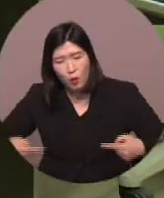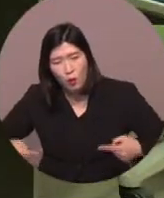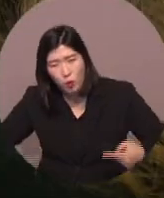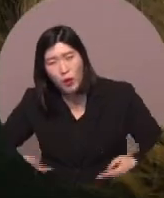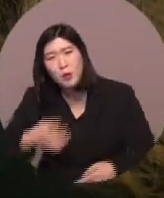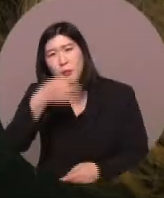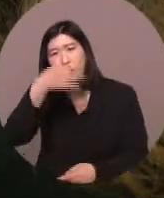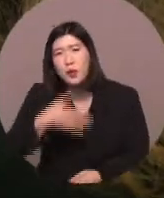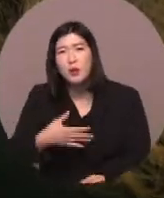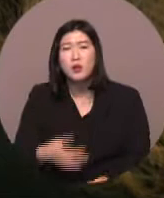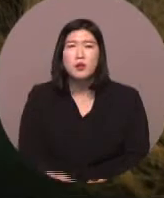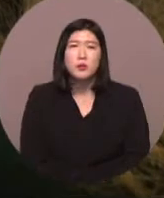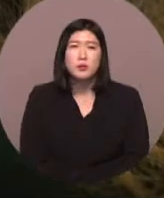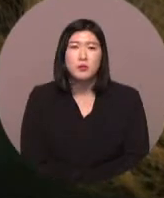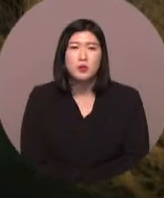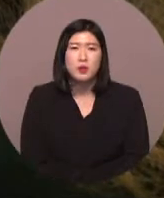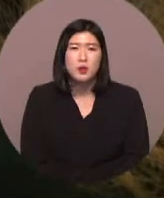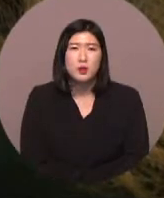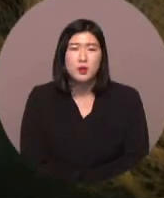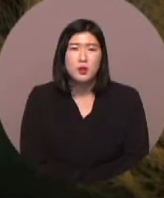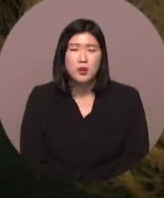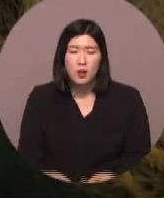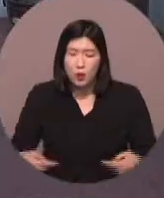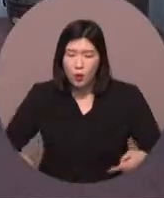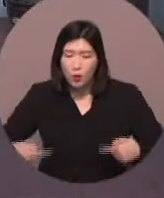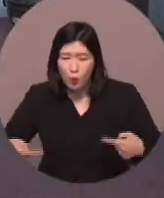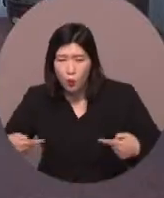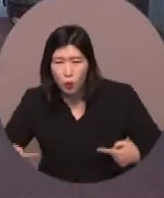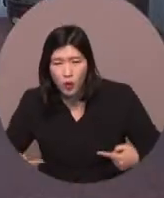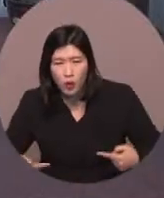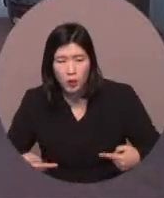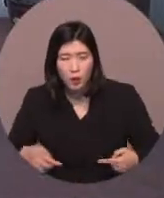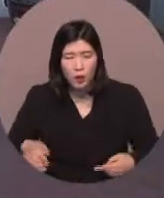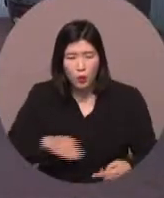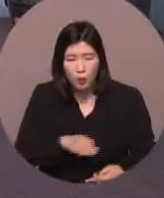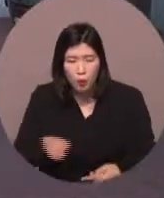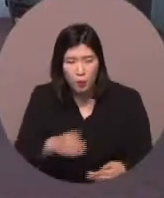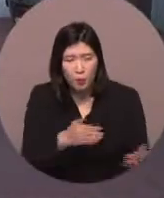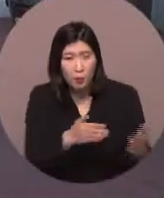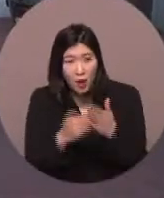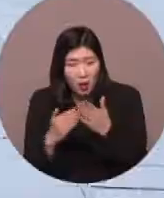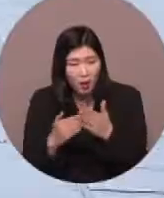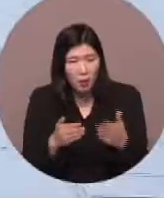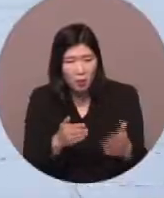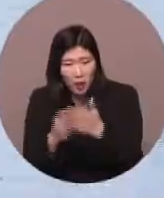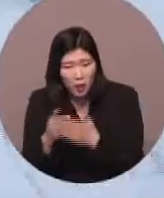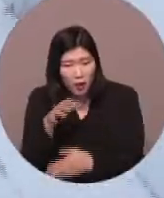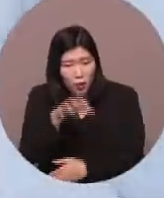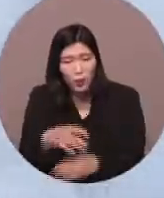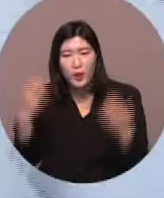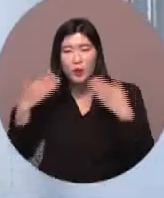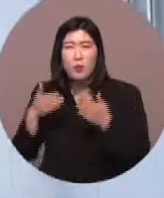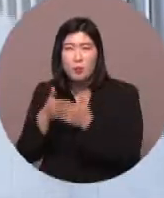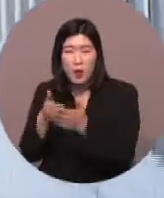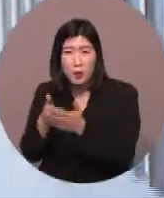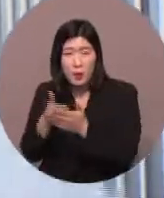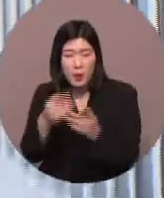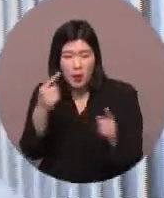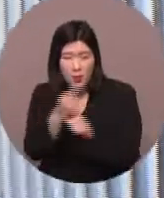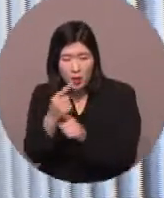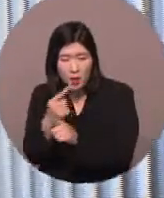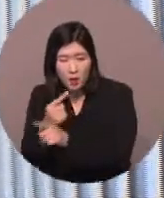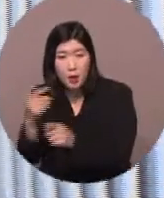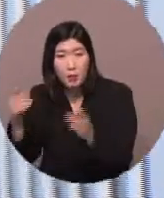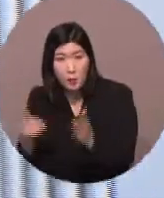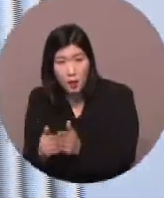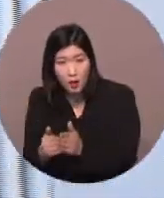점입니다. 그때마다 혜린 씨는 장애인들이 가기 힘든 곳을 학교에 알려 경사로를 만들었고 장애인